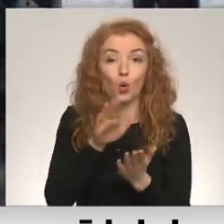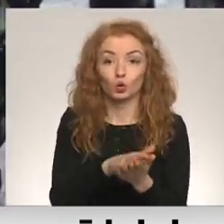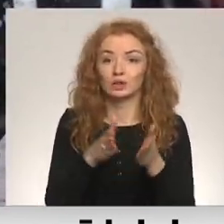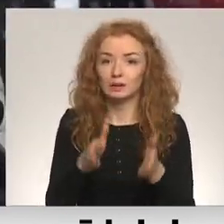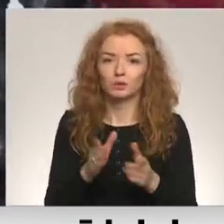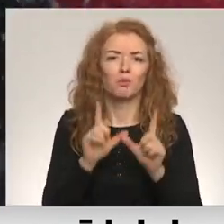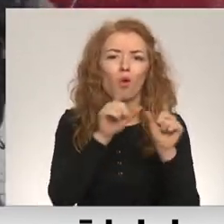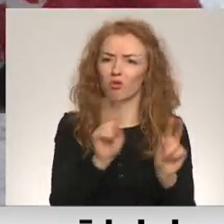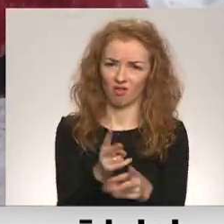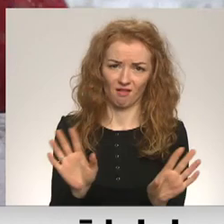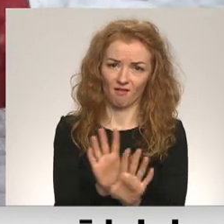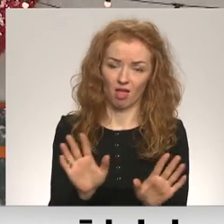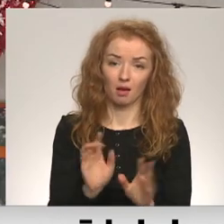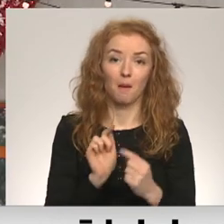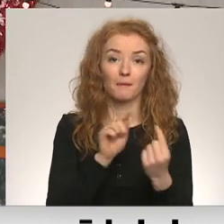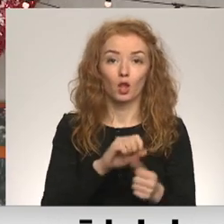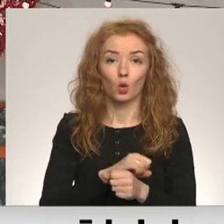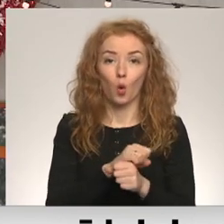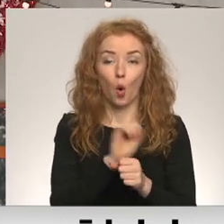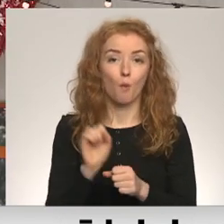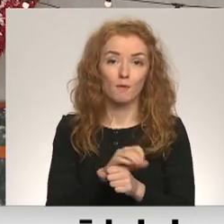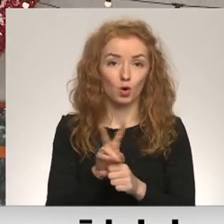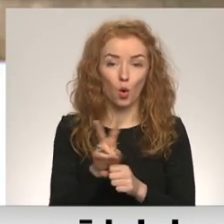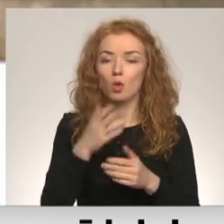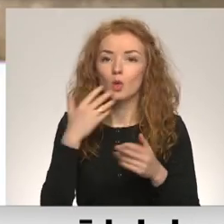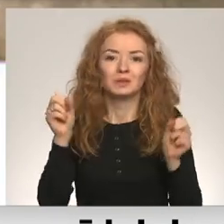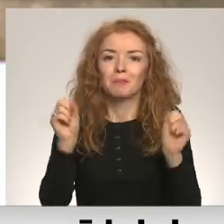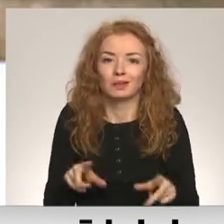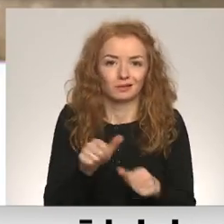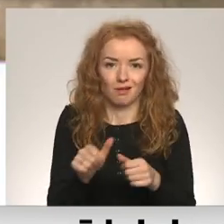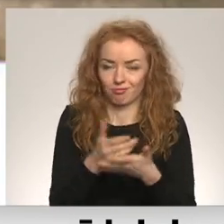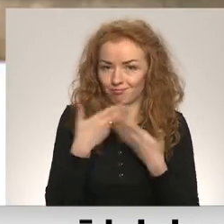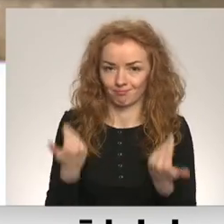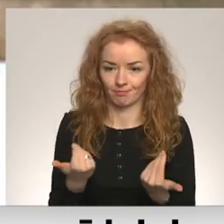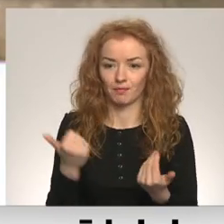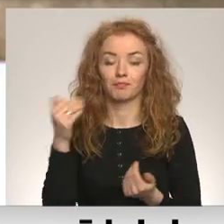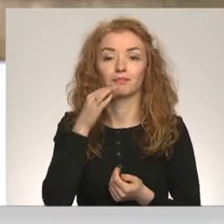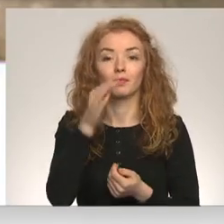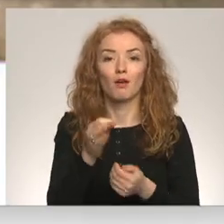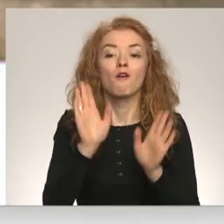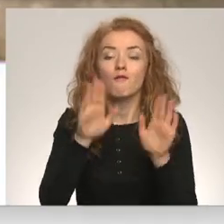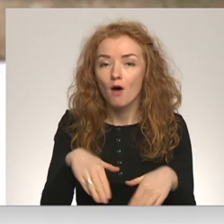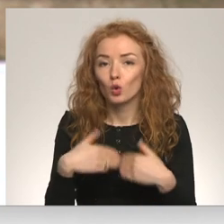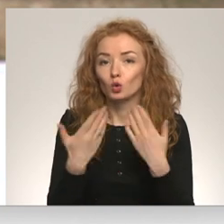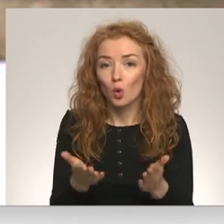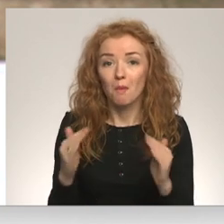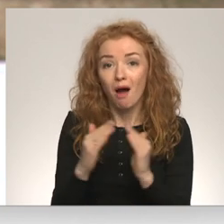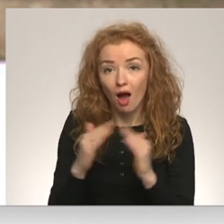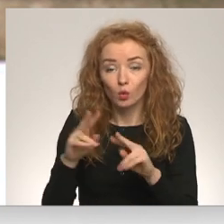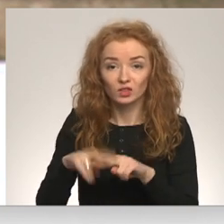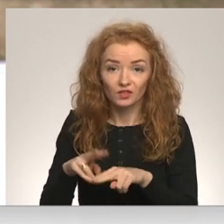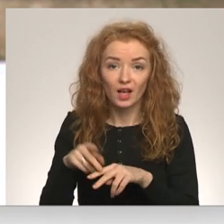noteikti nav jābrauc. Pret omikronu nav specifisku zāļu. Temperatūras zāles noteikti var iedot mājās un